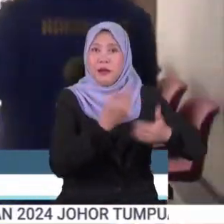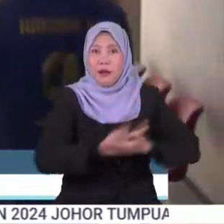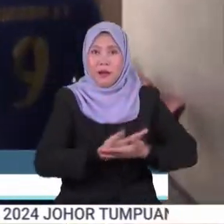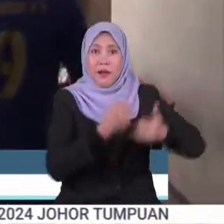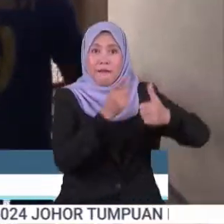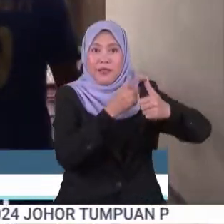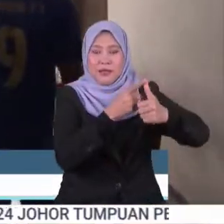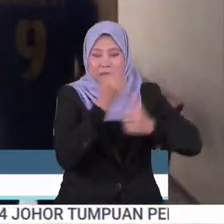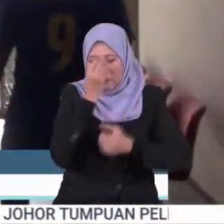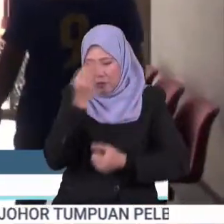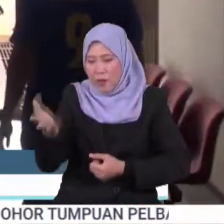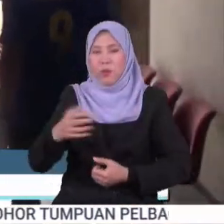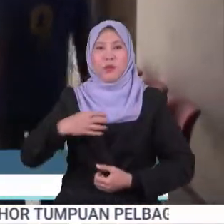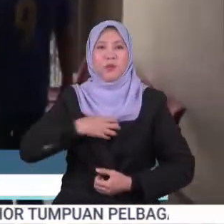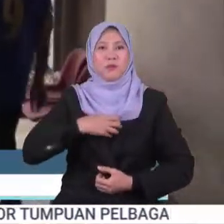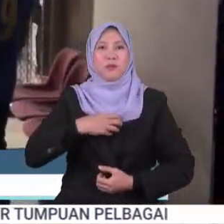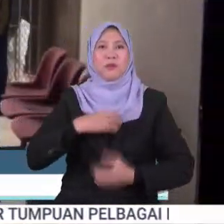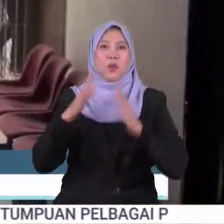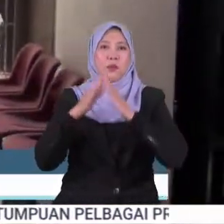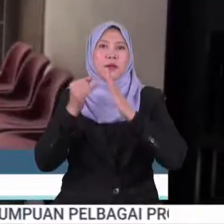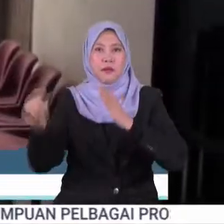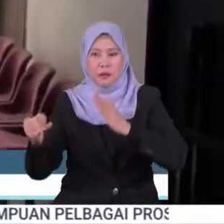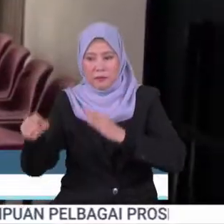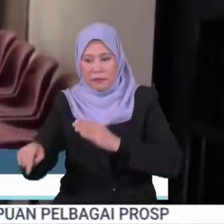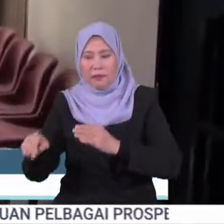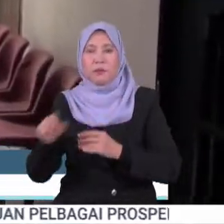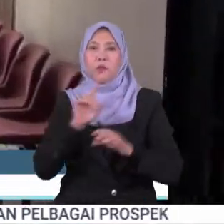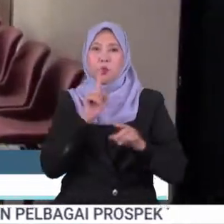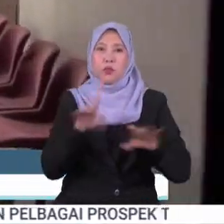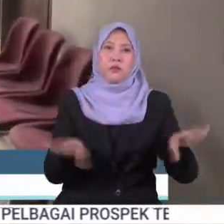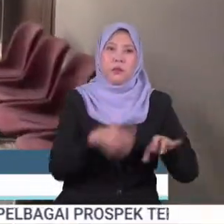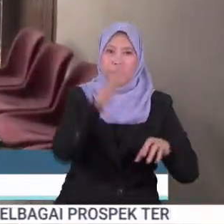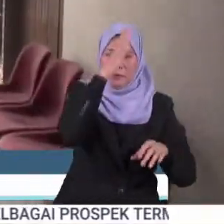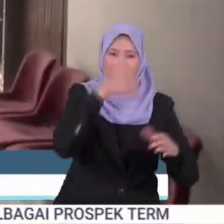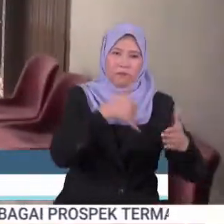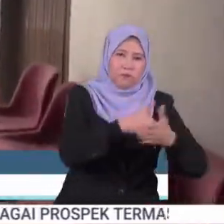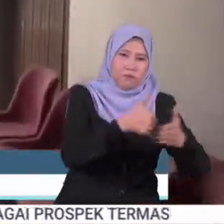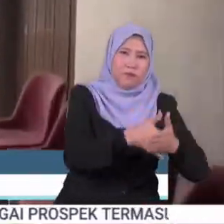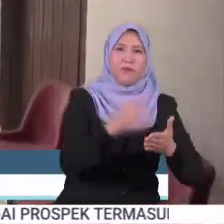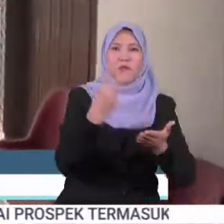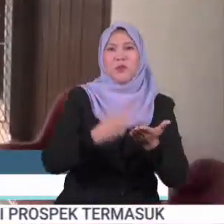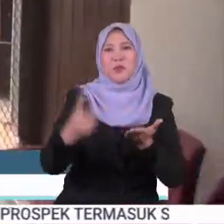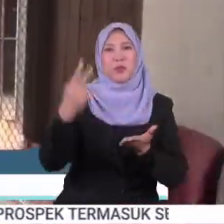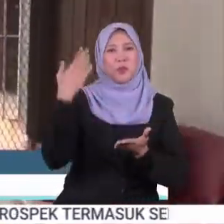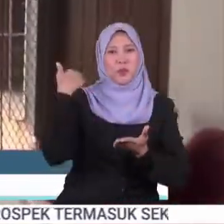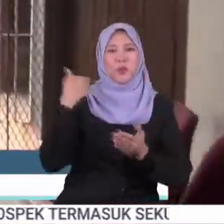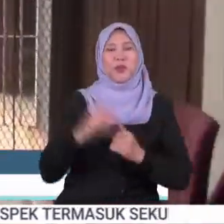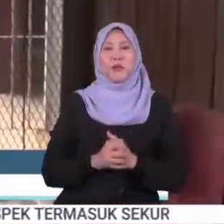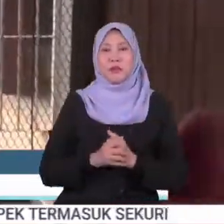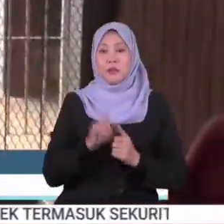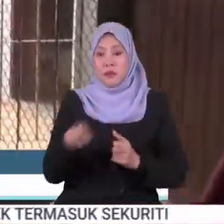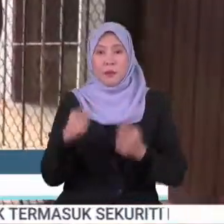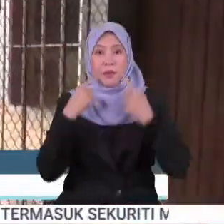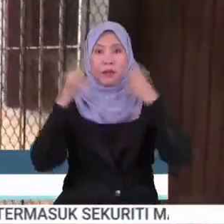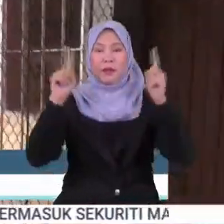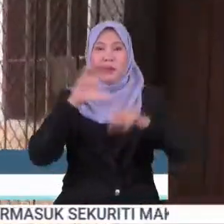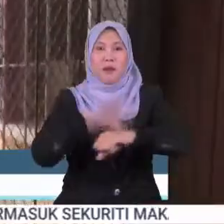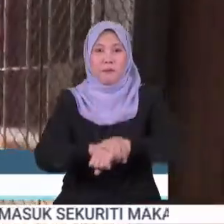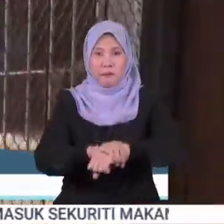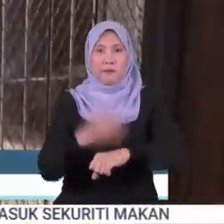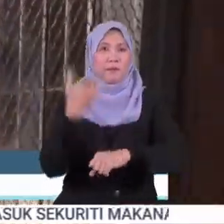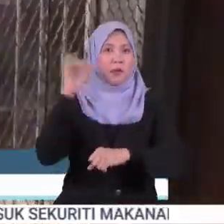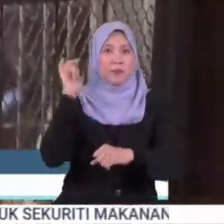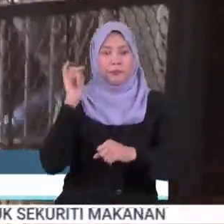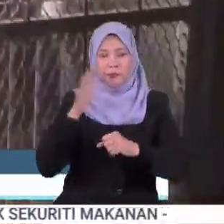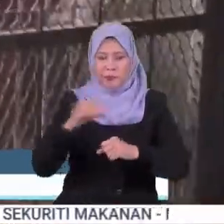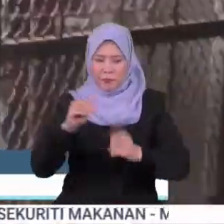mengadu kepada jiran. Mangsa turut mendakwa perbuatan tersebut telah dilakukan suspek kira-kira 2 minggu lalu. Suspek berjaya menahan suspek semalam